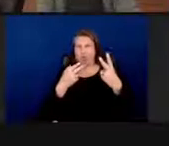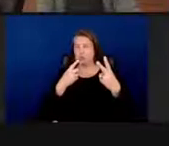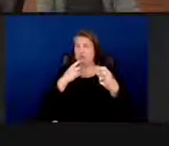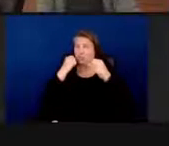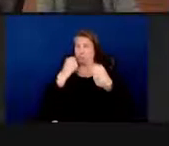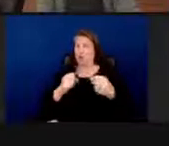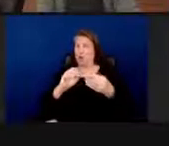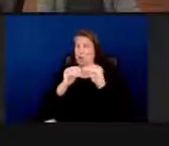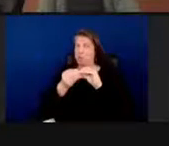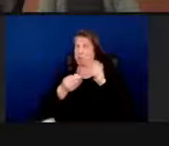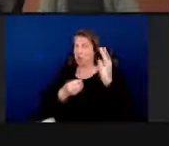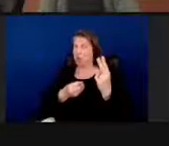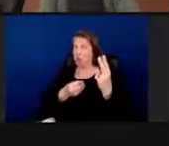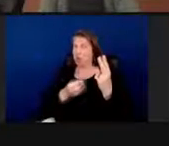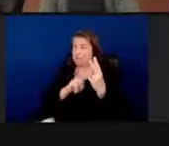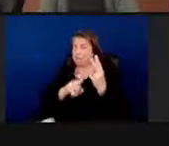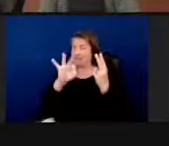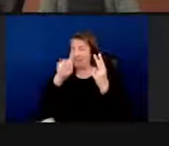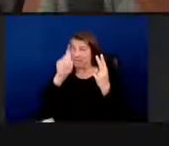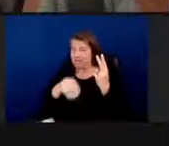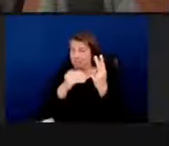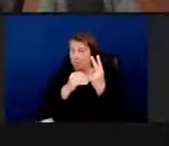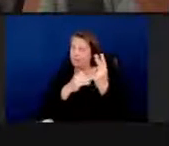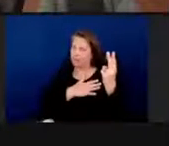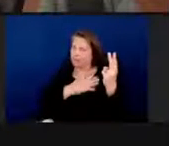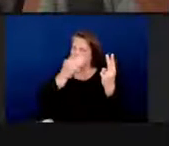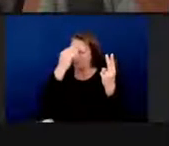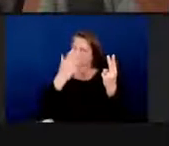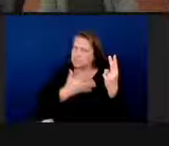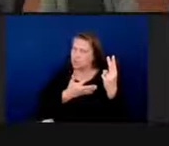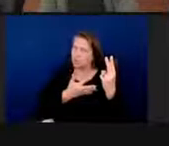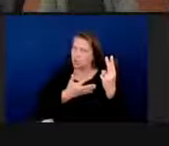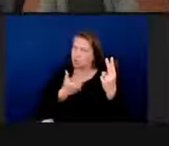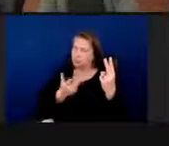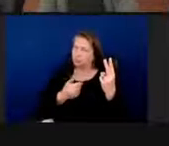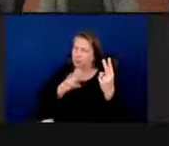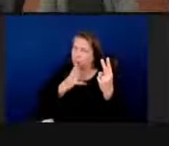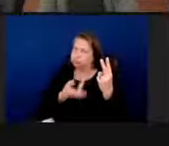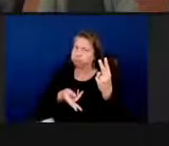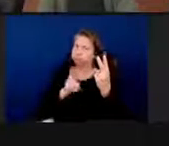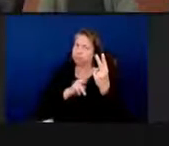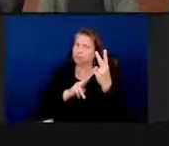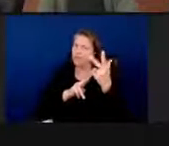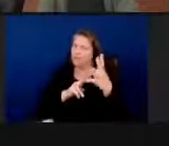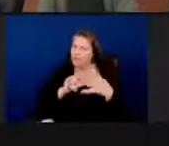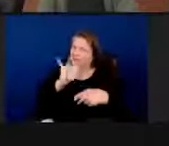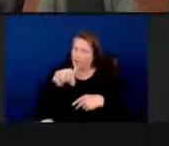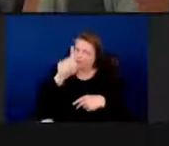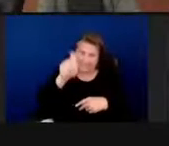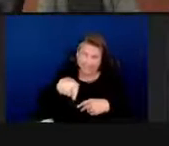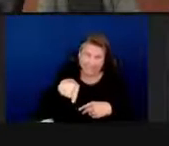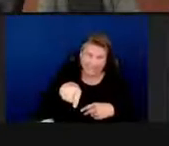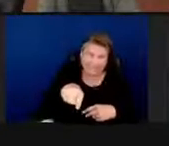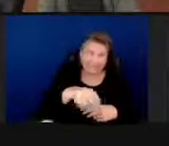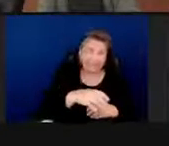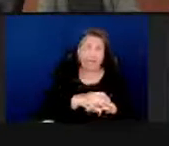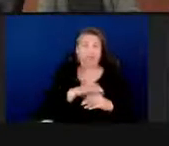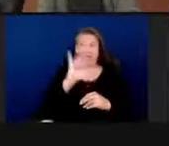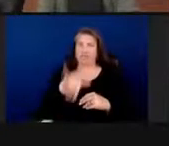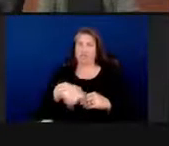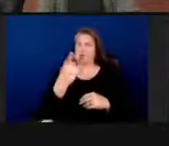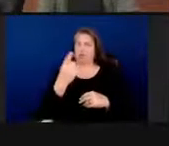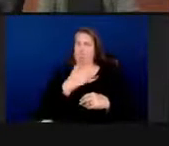نرجو منك دكتور بوليو إذا كان هذا الرقم غير كافي فقط أطلب منا أن نزيد هذا الرقم لكي ننشر